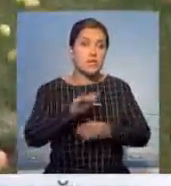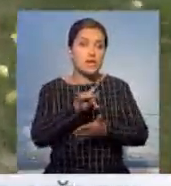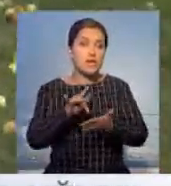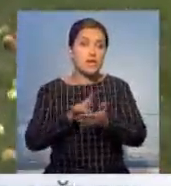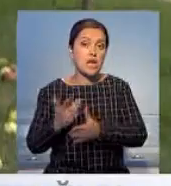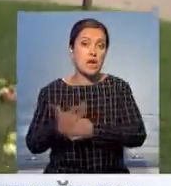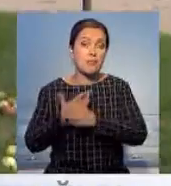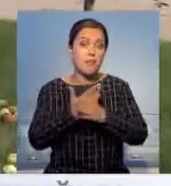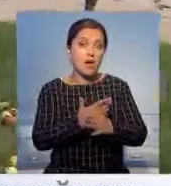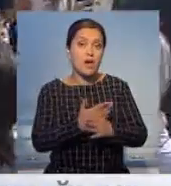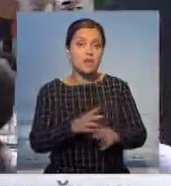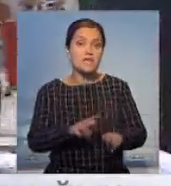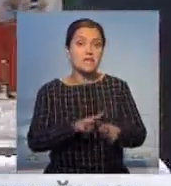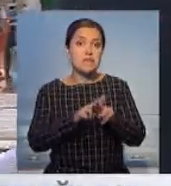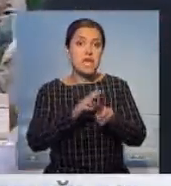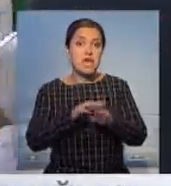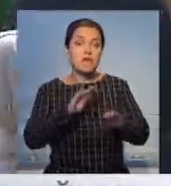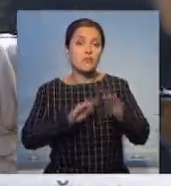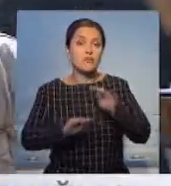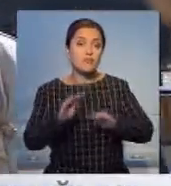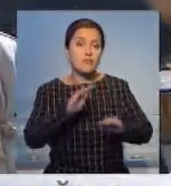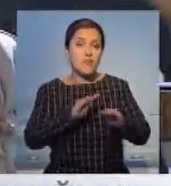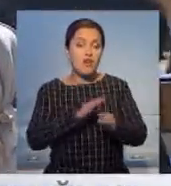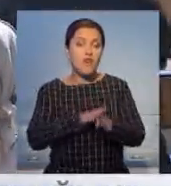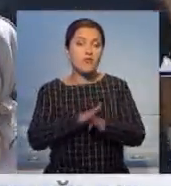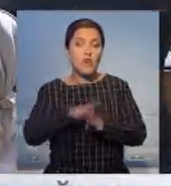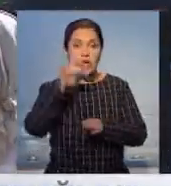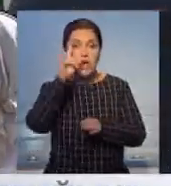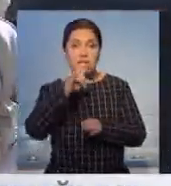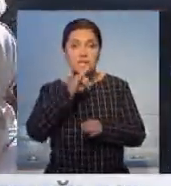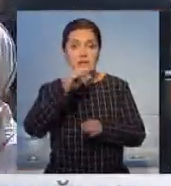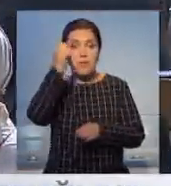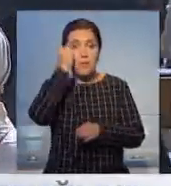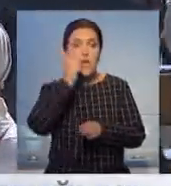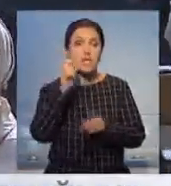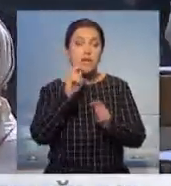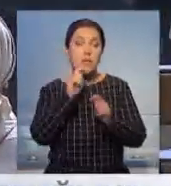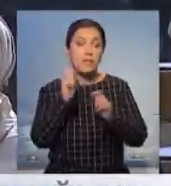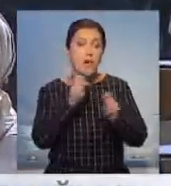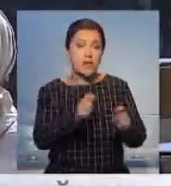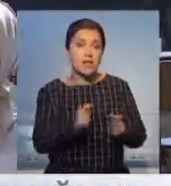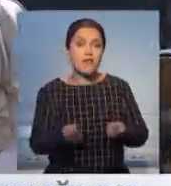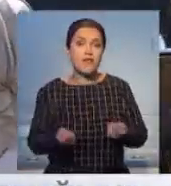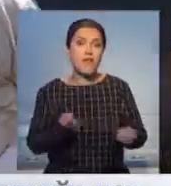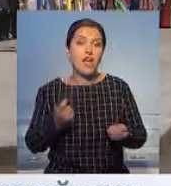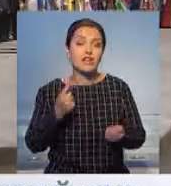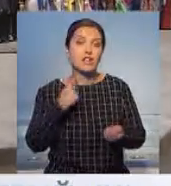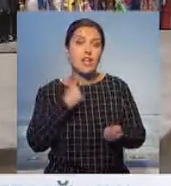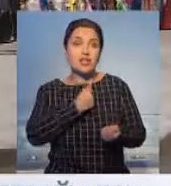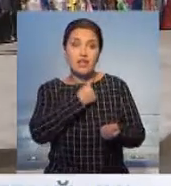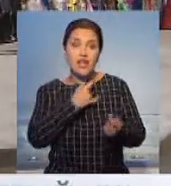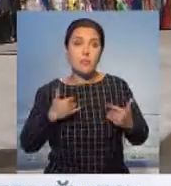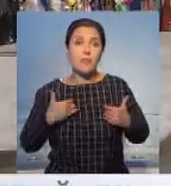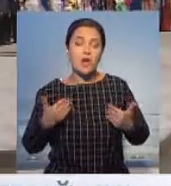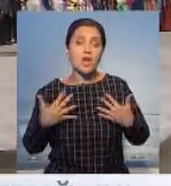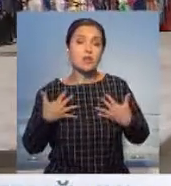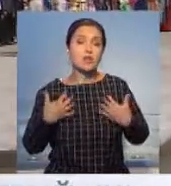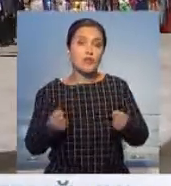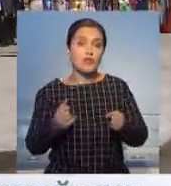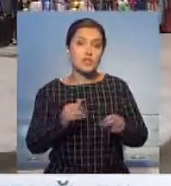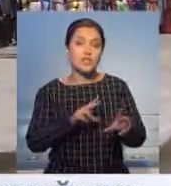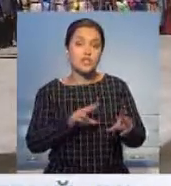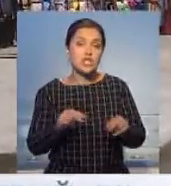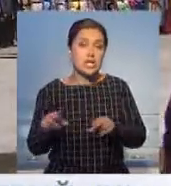регионы страны, потому что Астана – это творение всего Казахстана. Президент поблагодарил за подарок власти Талдыкургана и пожелал всем здоровья и